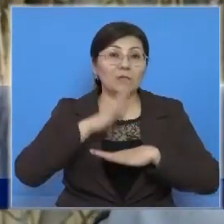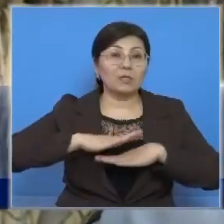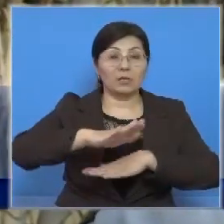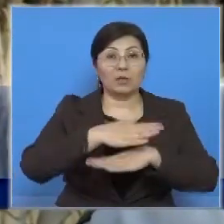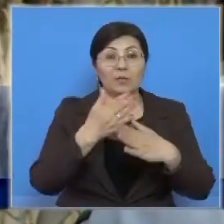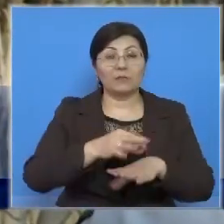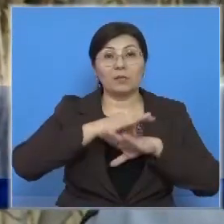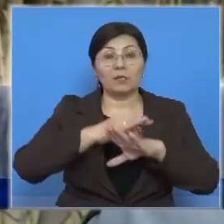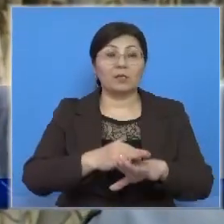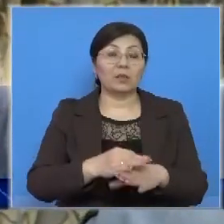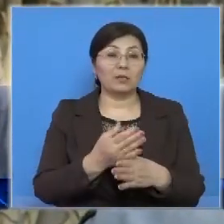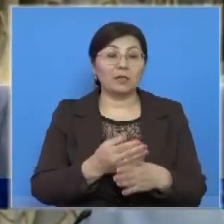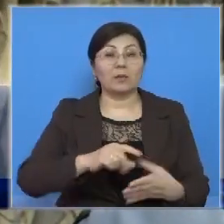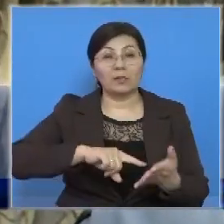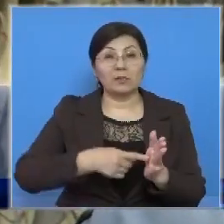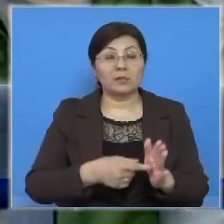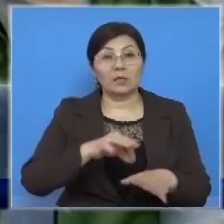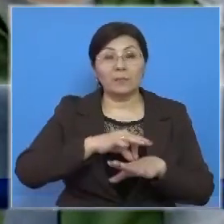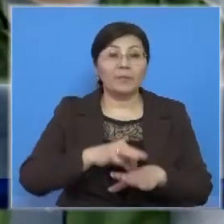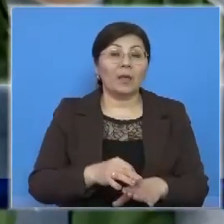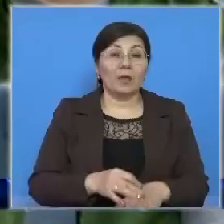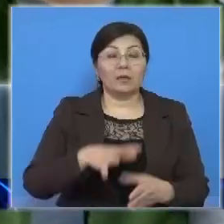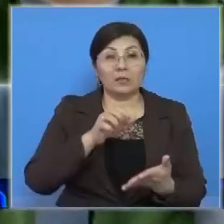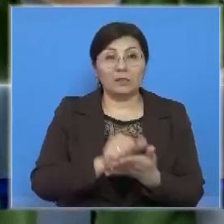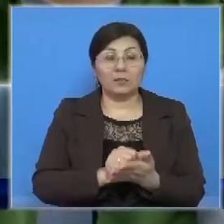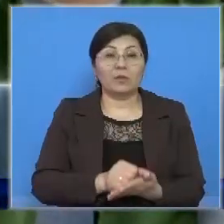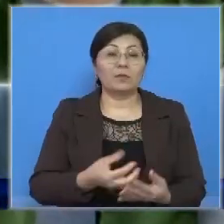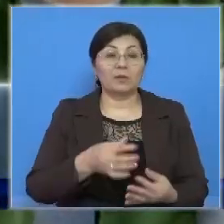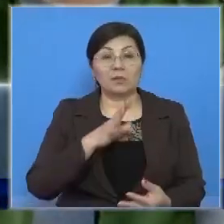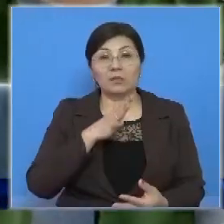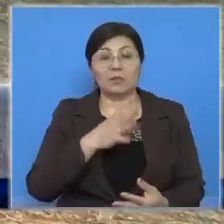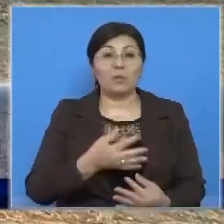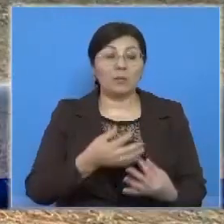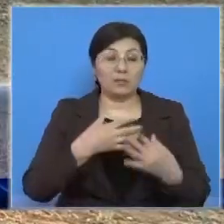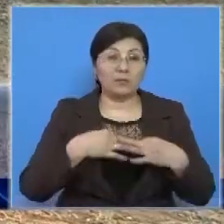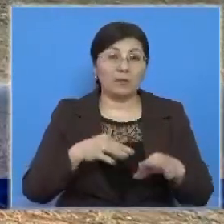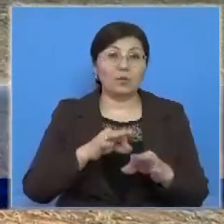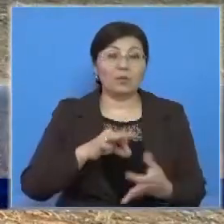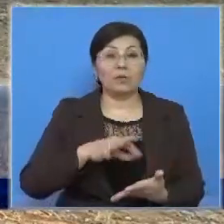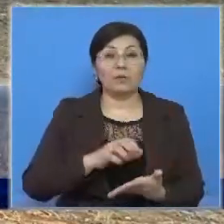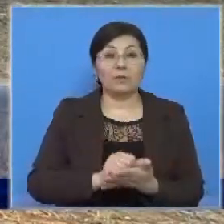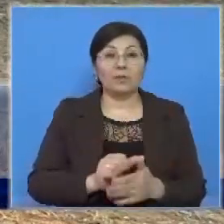эффективное проведение досуга молодежи района при общении их к труду. Владимир Федотов, Дажан Жасуланов, телеканал «Актобе».